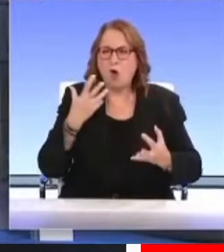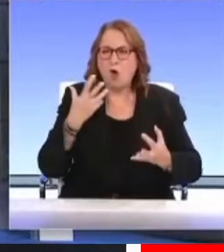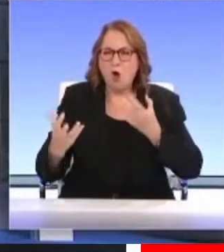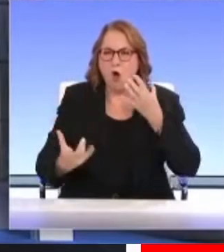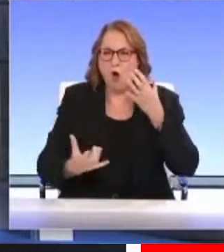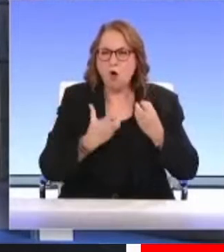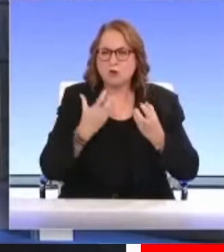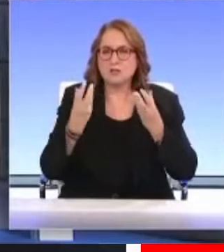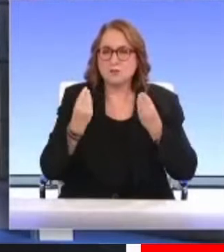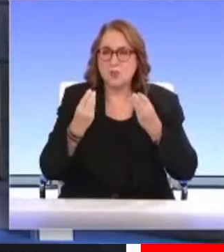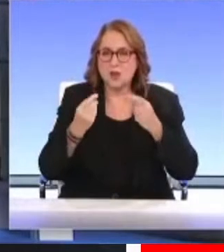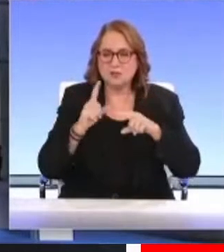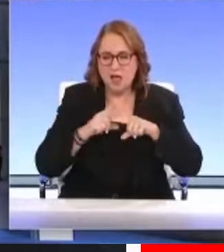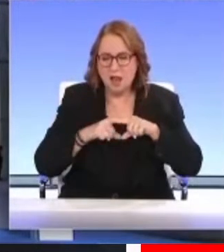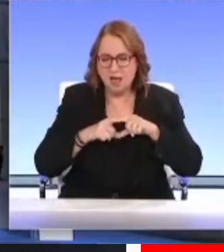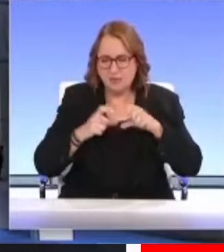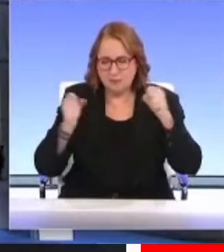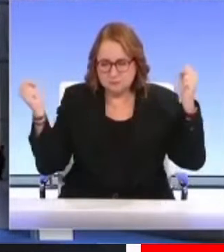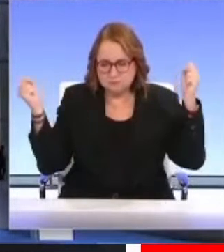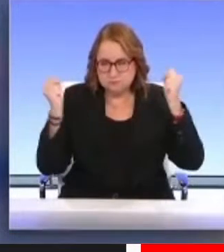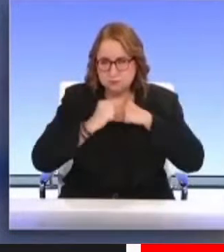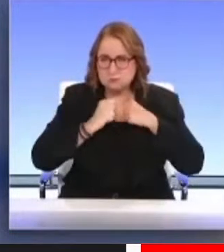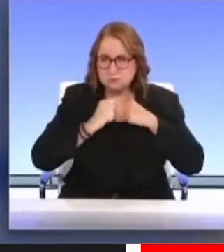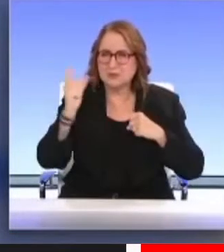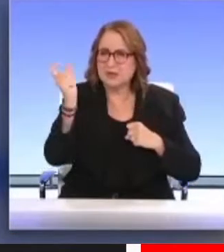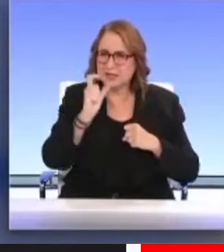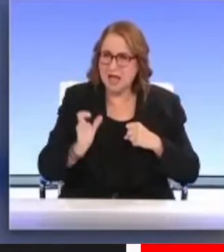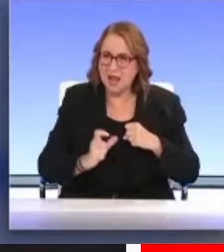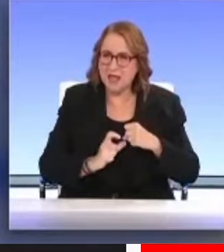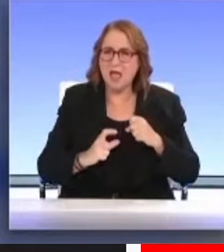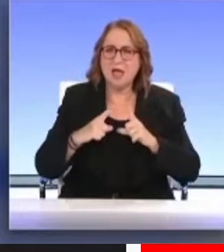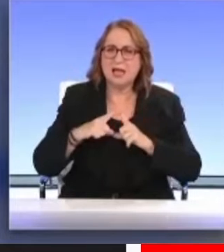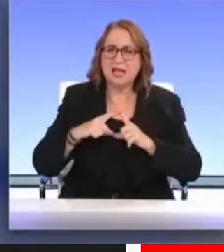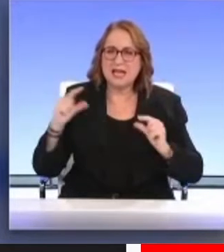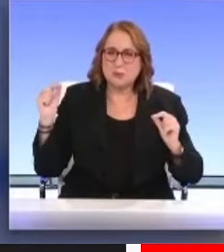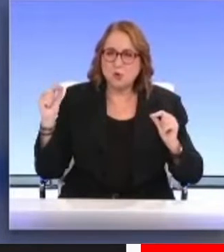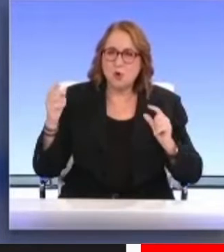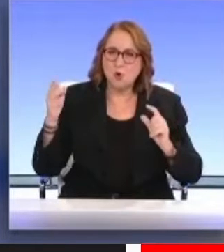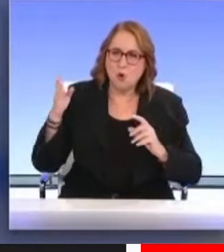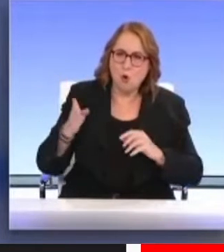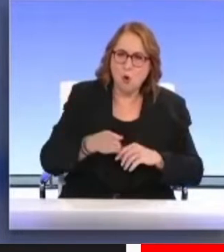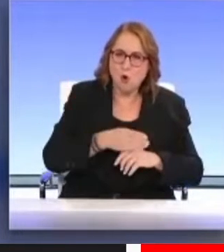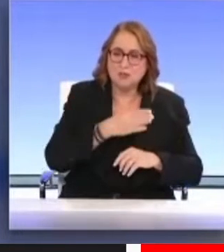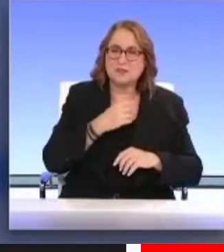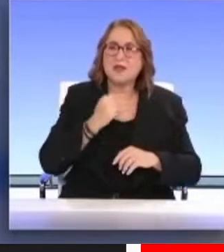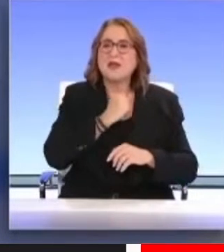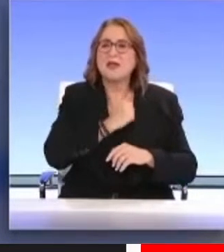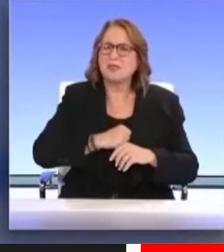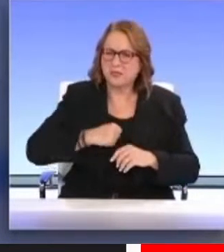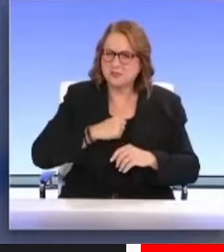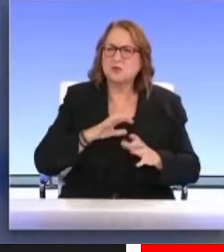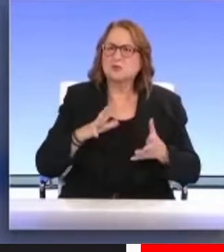χτύπησαν ιδιαίτερα την Ελλάδα, την Ιταλία, την Κύπρο, δεν άφησαν τελικά αλόβητη καμία μεσογειακή